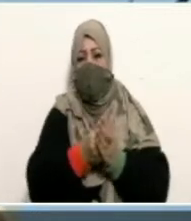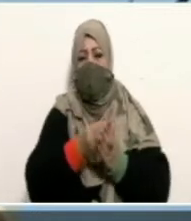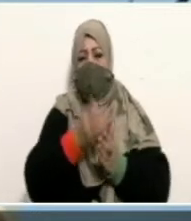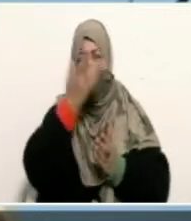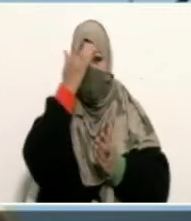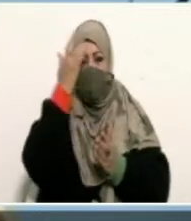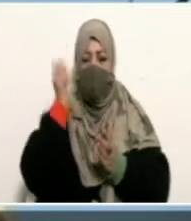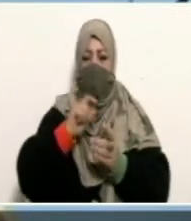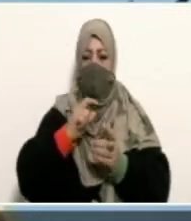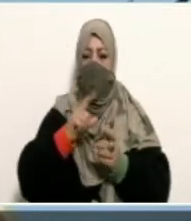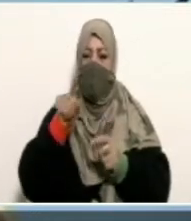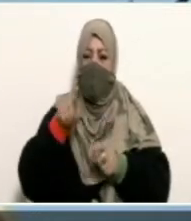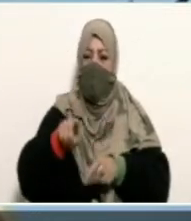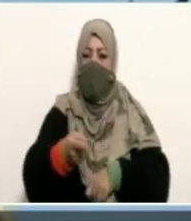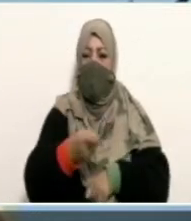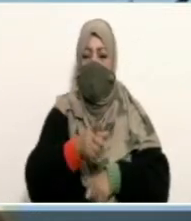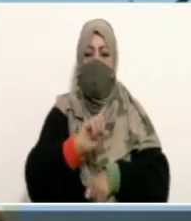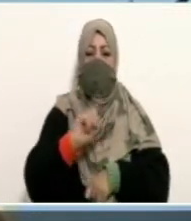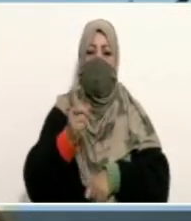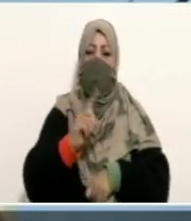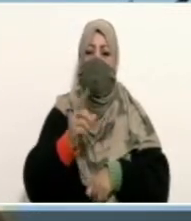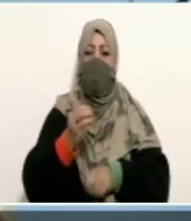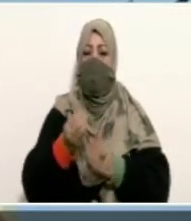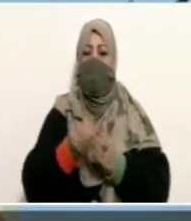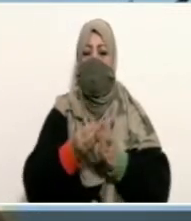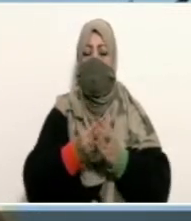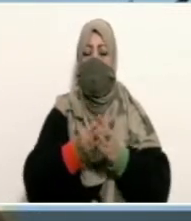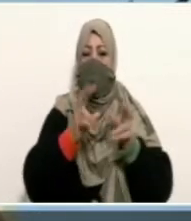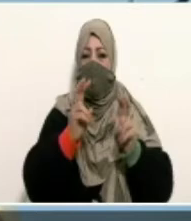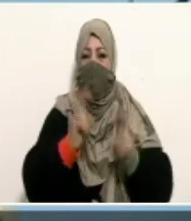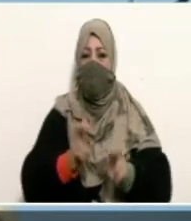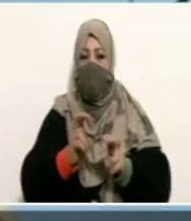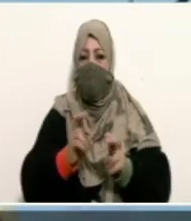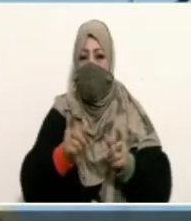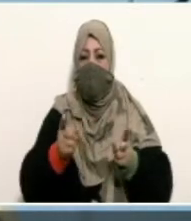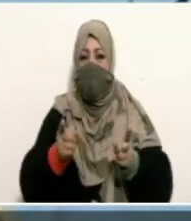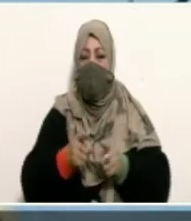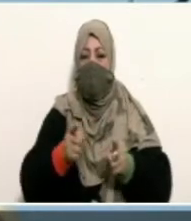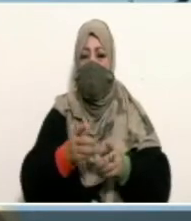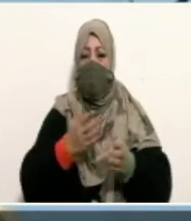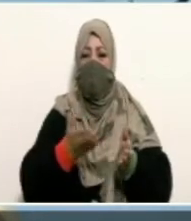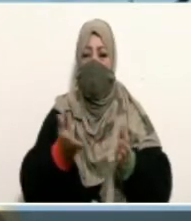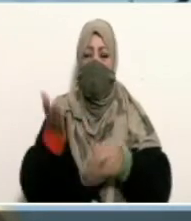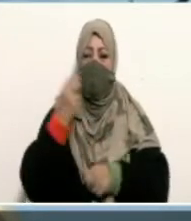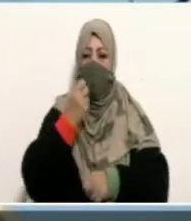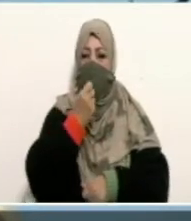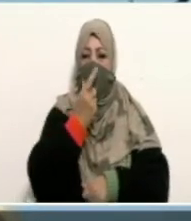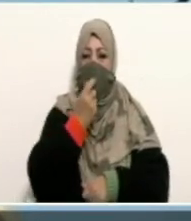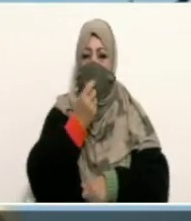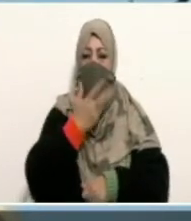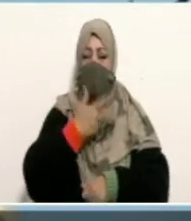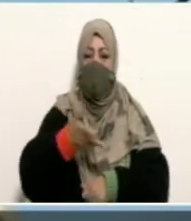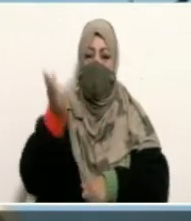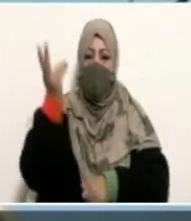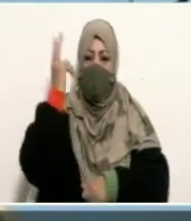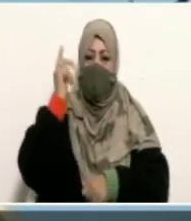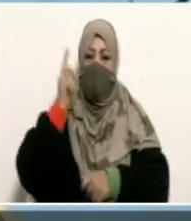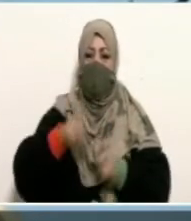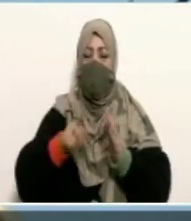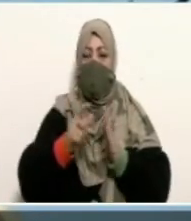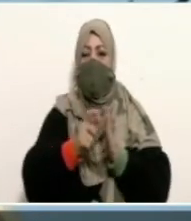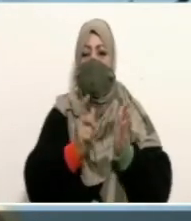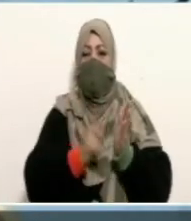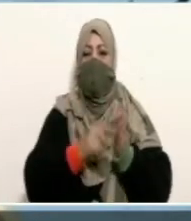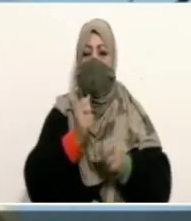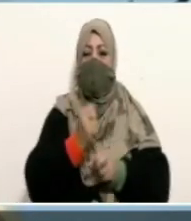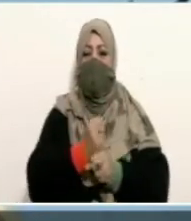لكن إذا كان الأمر قريبا فالذي اخترته دار الإفتاء فيما سبق وعمل به القانون أن يمنع ابتداء أن ننشأ